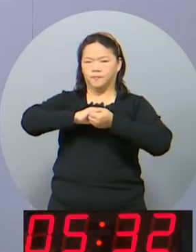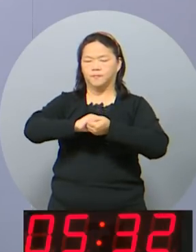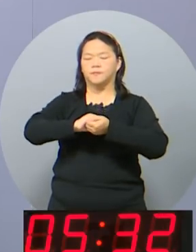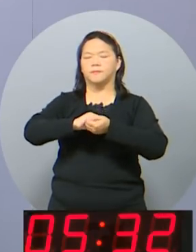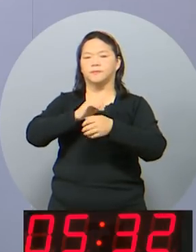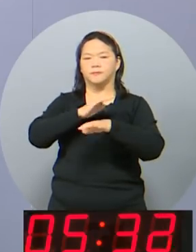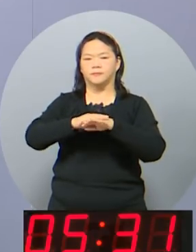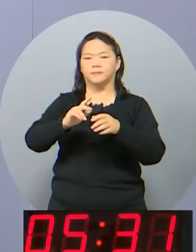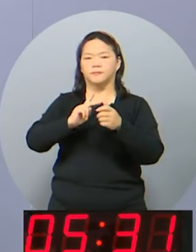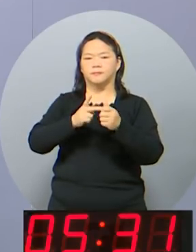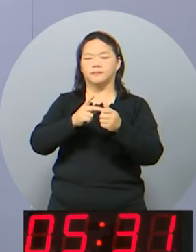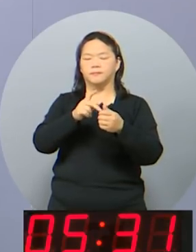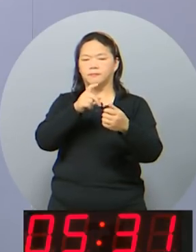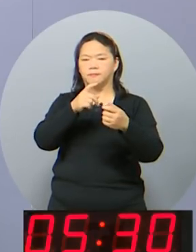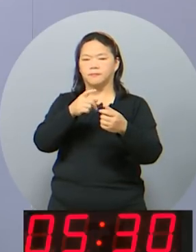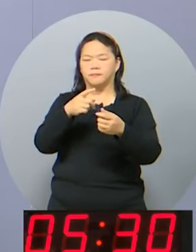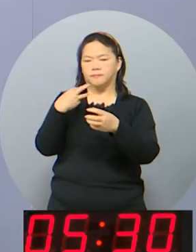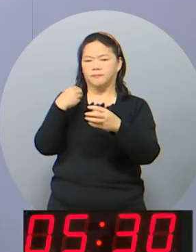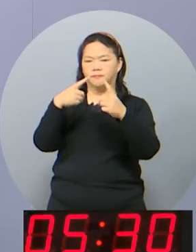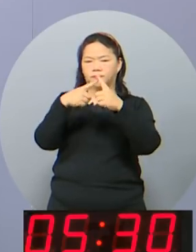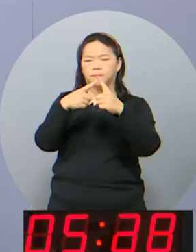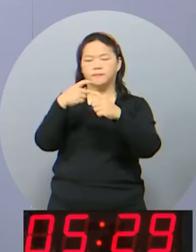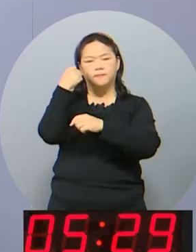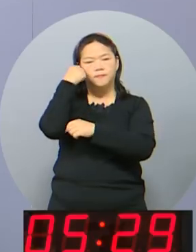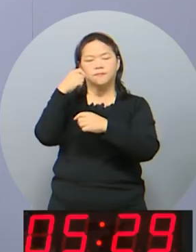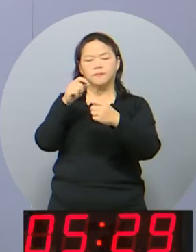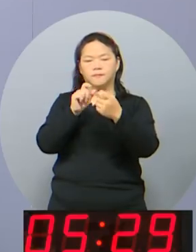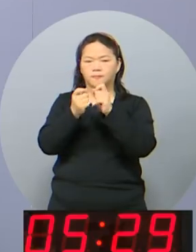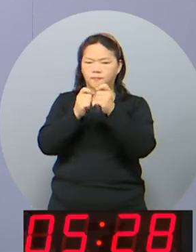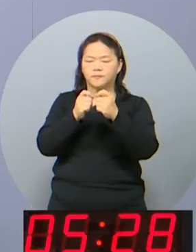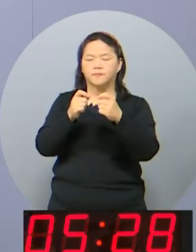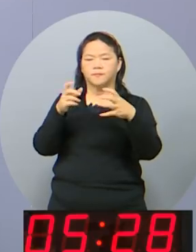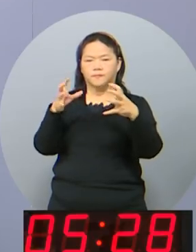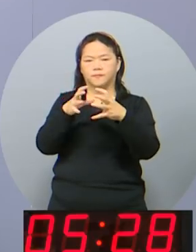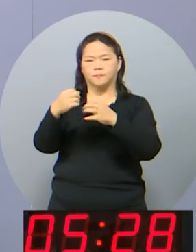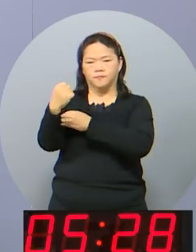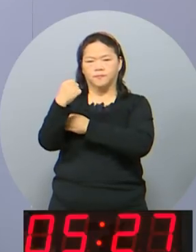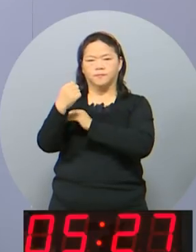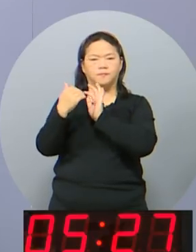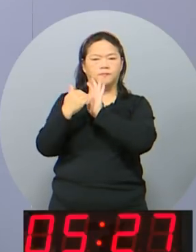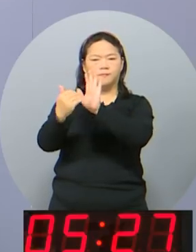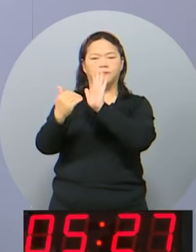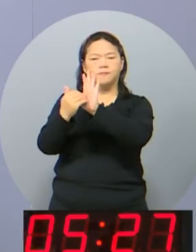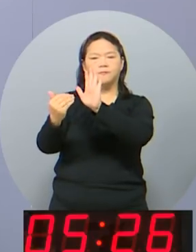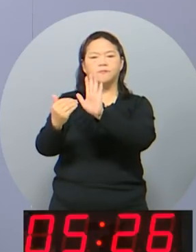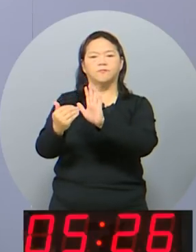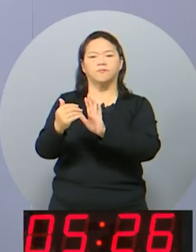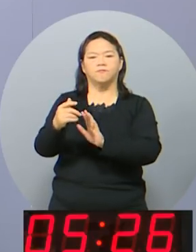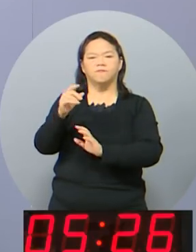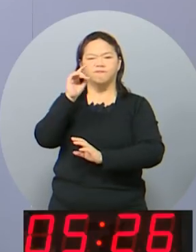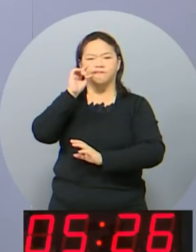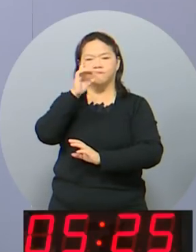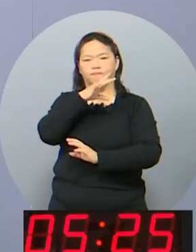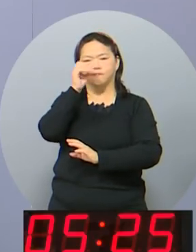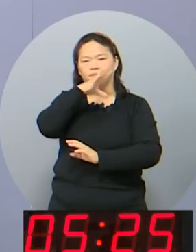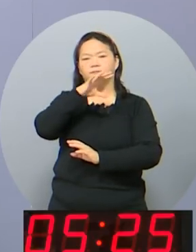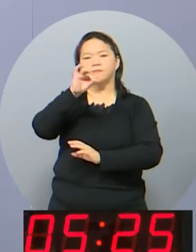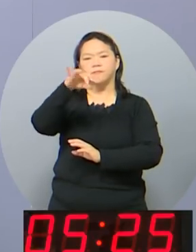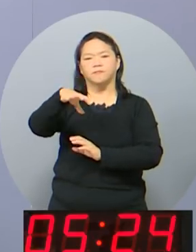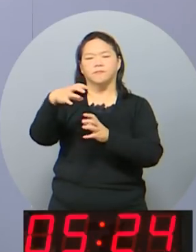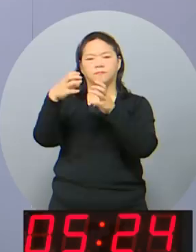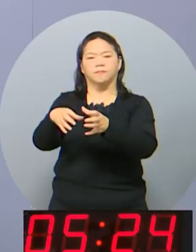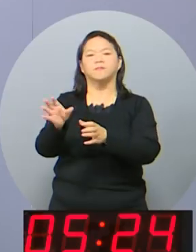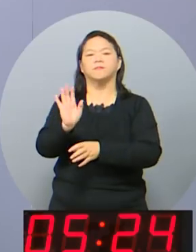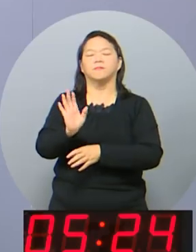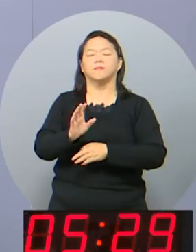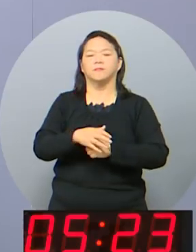有在地的居民站在一起，一同努力来抗拒这些险恶设施的进入，让我